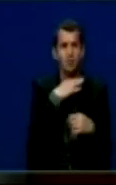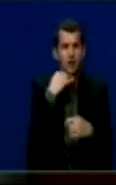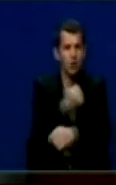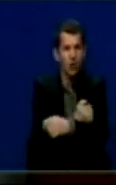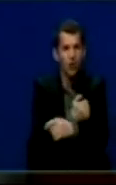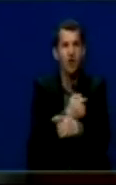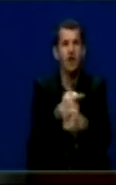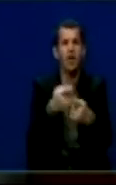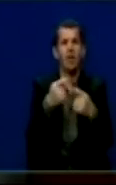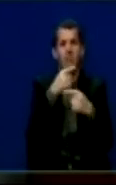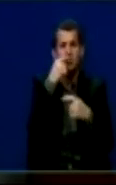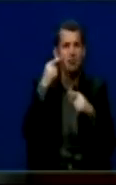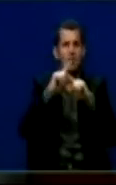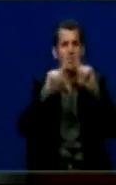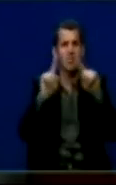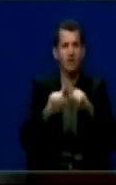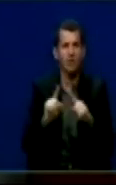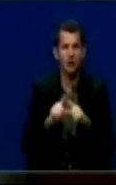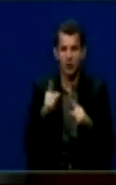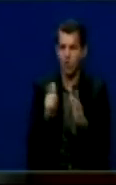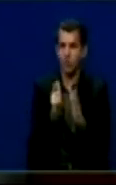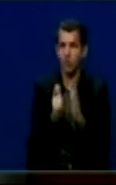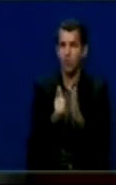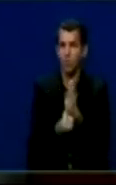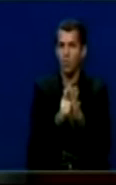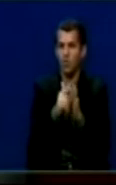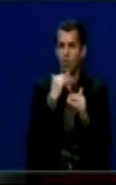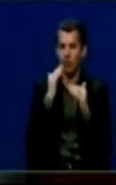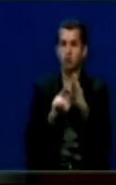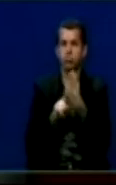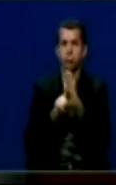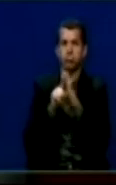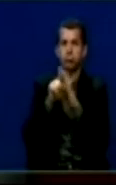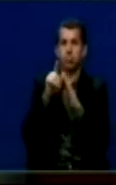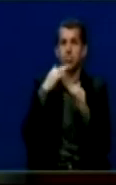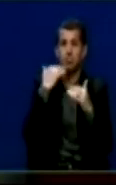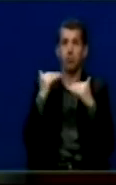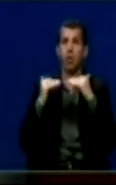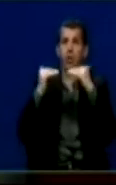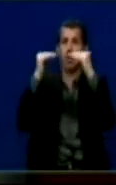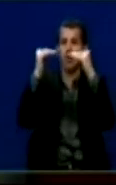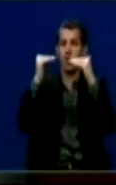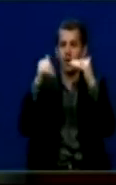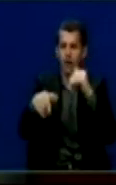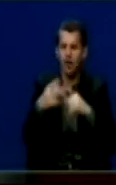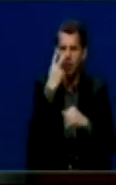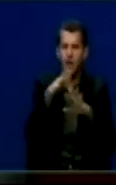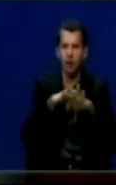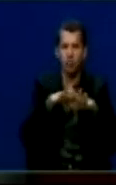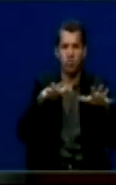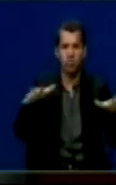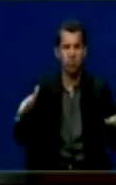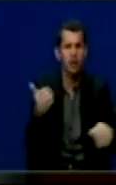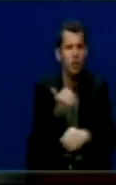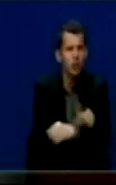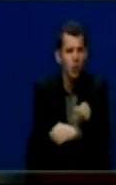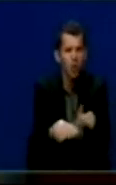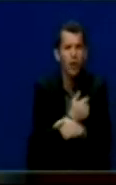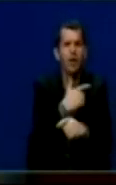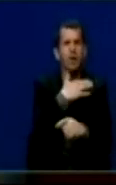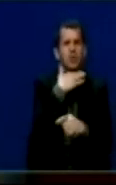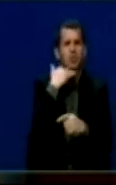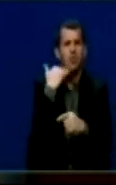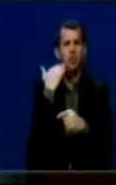substancave nëpër shkollat e Kosovës gjatë viteve të fundit ka shënuar rritje. Fakt ky që paralajmëron se përhapja e narkomanisë dhe atë veçanërisht e të